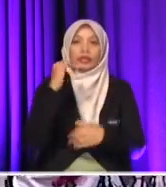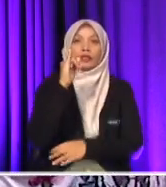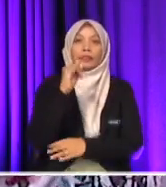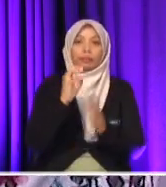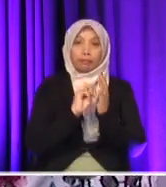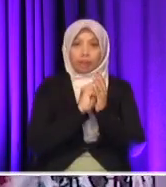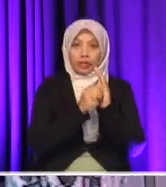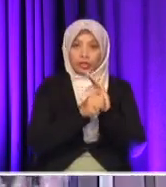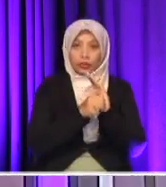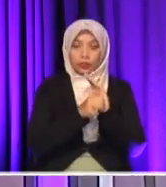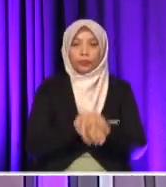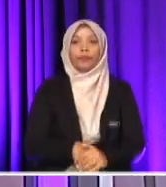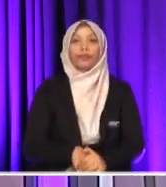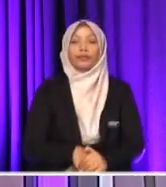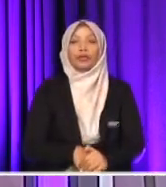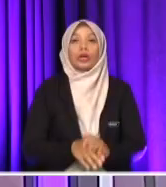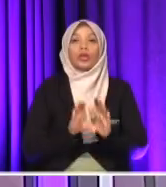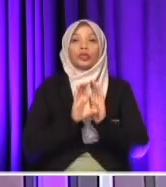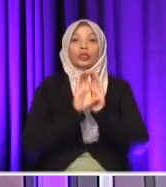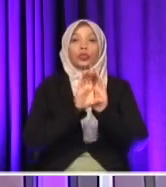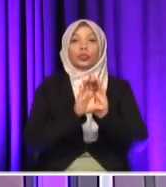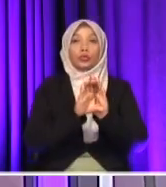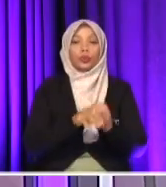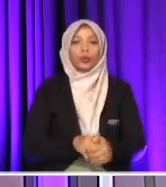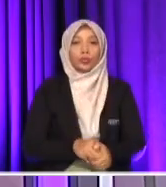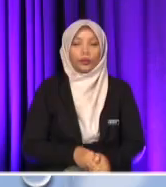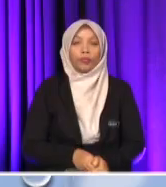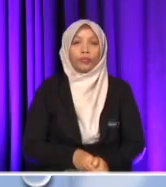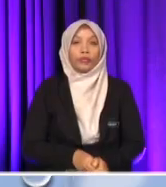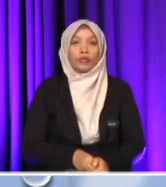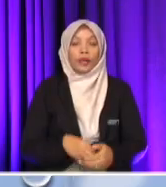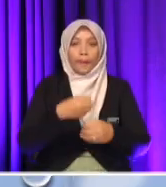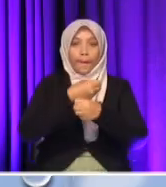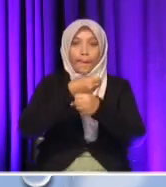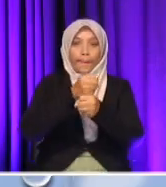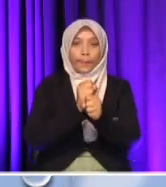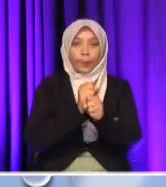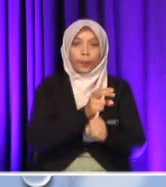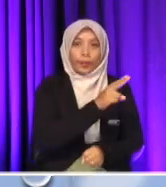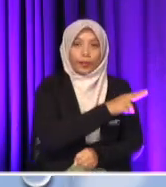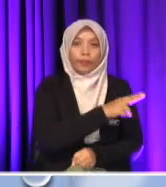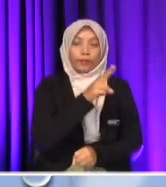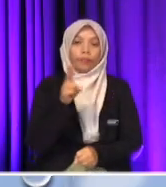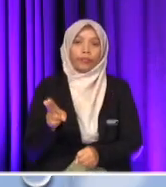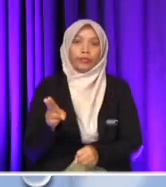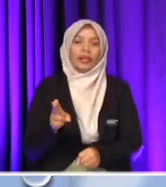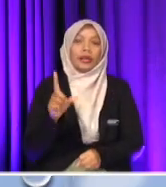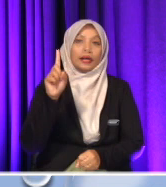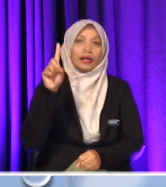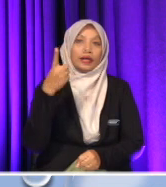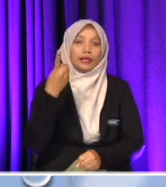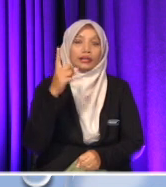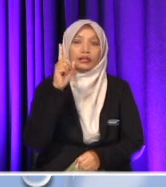lah. Okay, yang mana kat sini ni contoh bentuk yang tadi yang kita tengok bentuk arus ulang alik tadi kan. Okay, ini cuma untuk satu